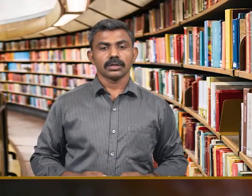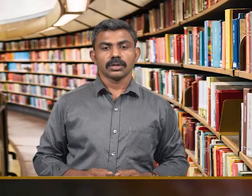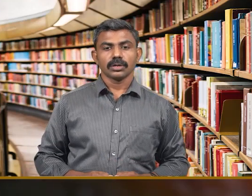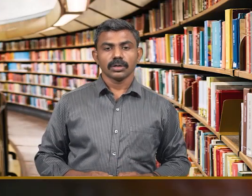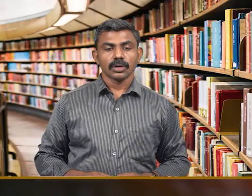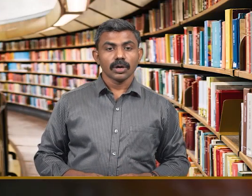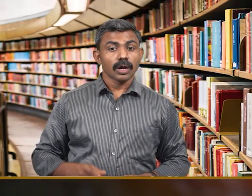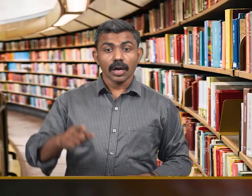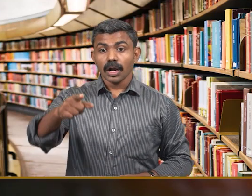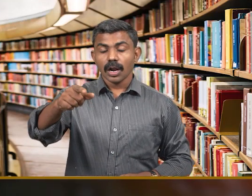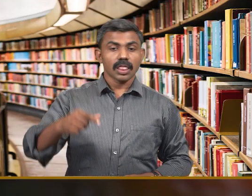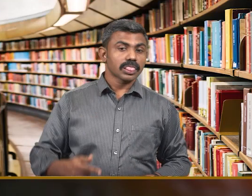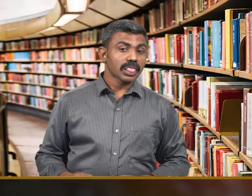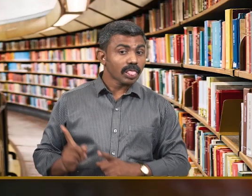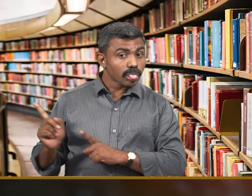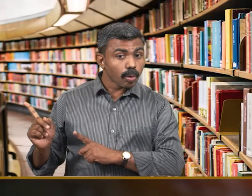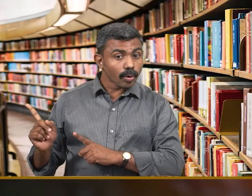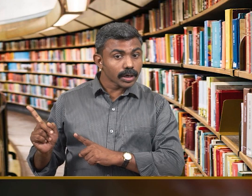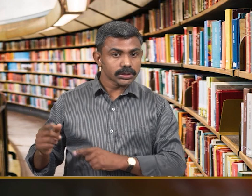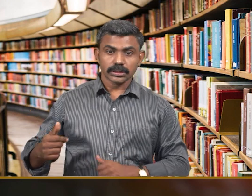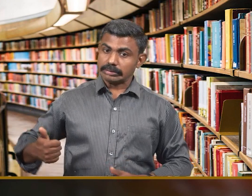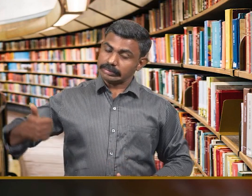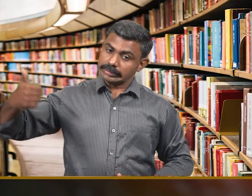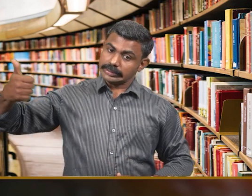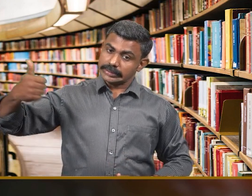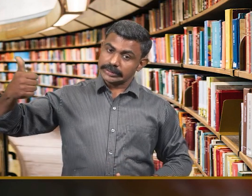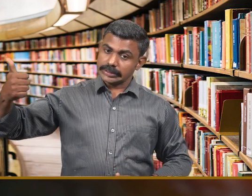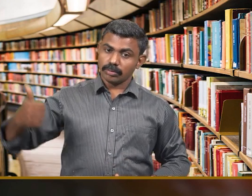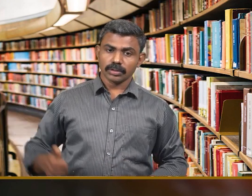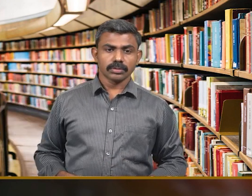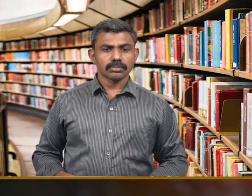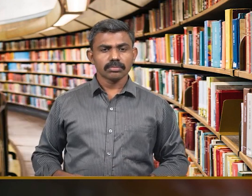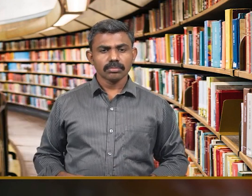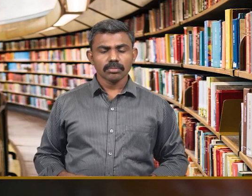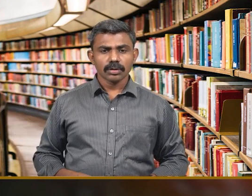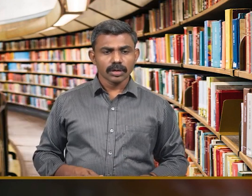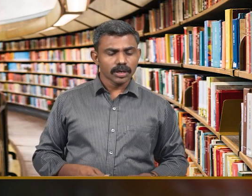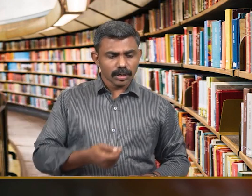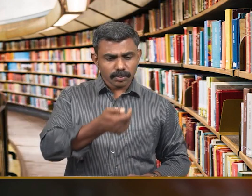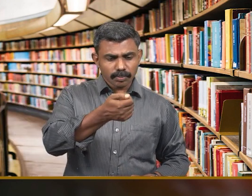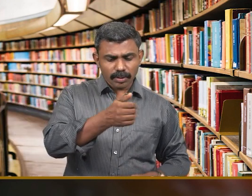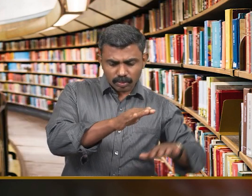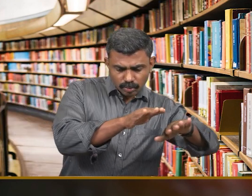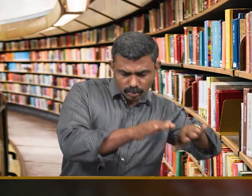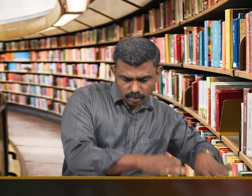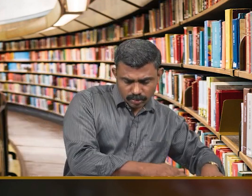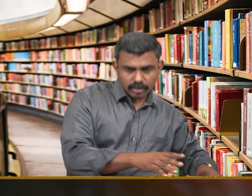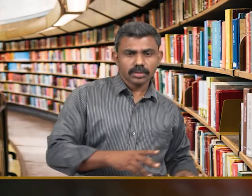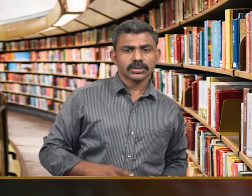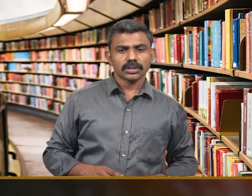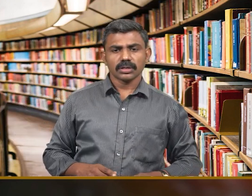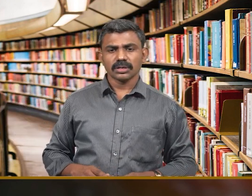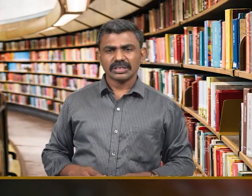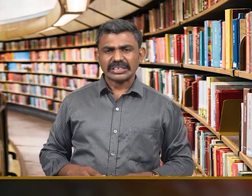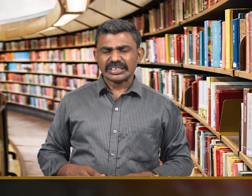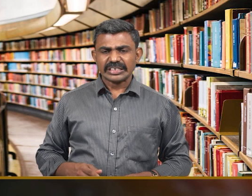கிட்டத்தட்ட தொழிலாளர் கட்சி தான் ஆரம்பத்துலேருந்தே அவங்க ஒரு மிகப்பெரிய செல்வாக்கர் வந்தாங்க. ஆனால் இந்த பொருளாதார பிரமாந்தம் ஏற்பட்டதுனால எல்லாருமே பார்த்திங்கன்னா அந்த